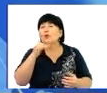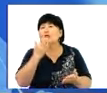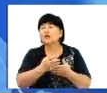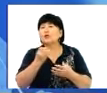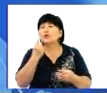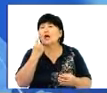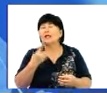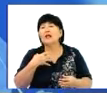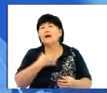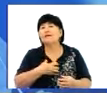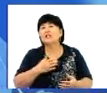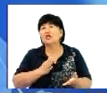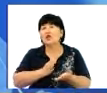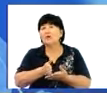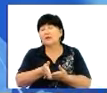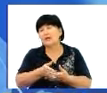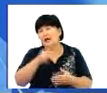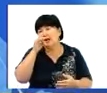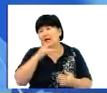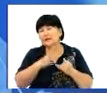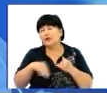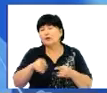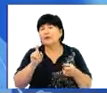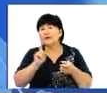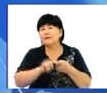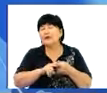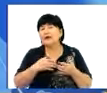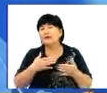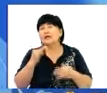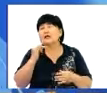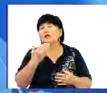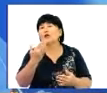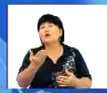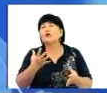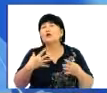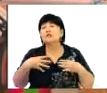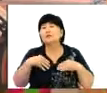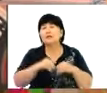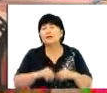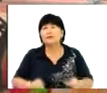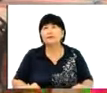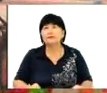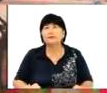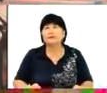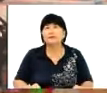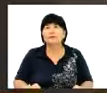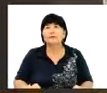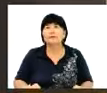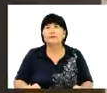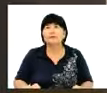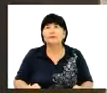есть еще одна важная миссия. С казахской землей тесно связана история ее семьи.